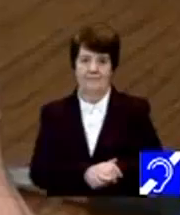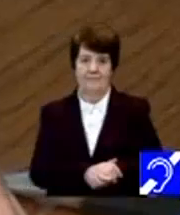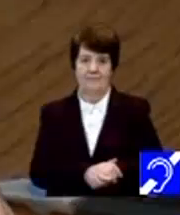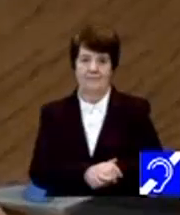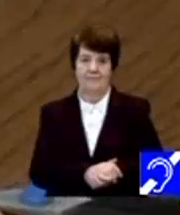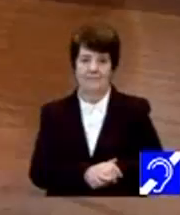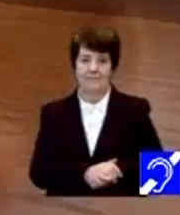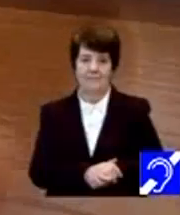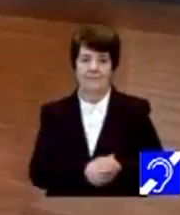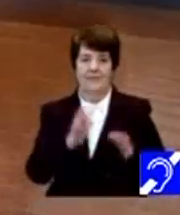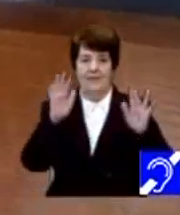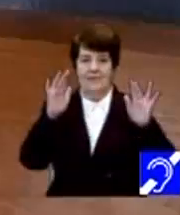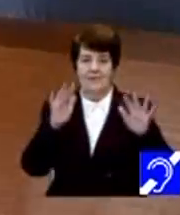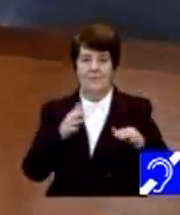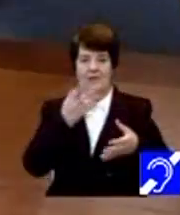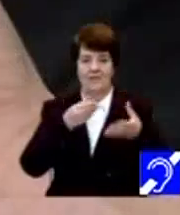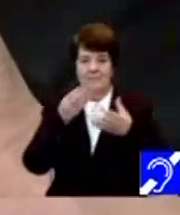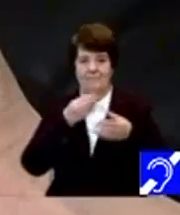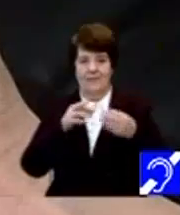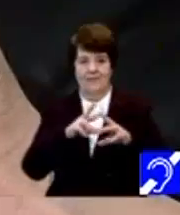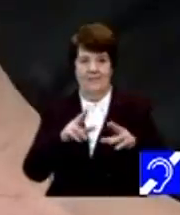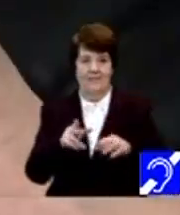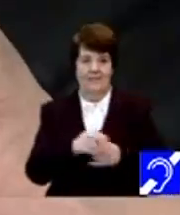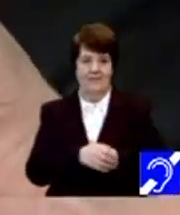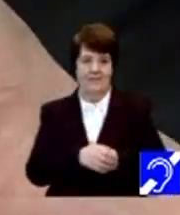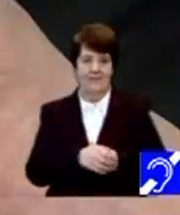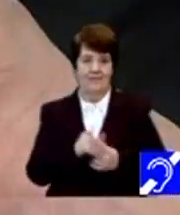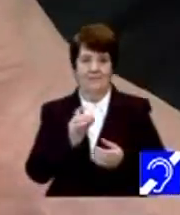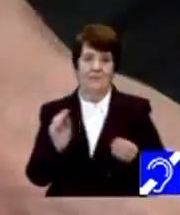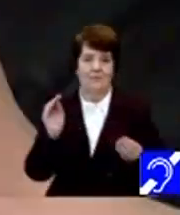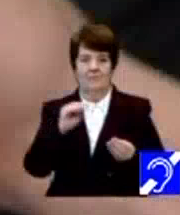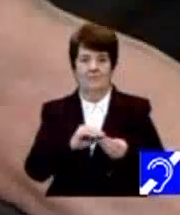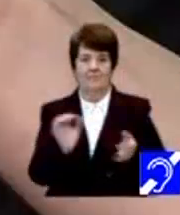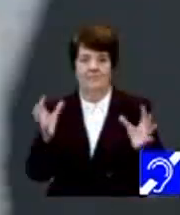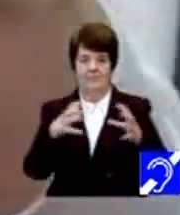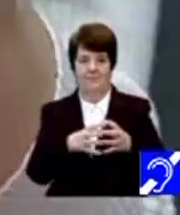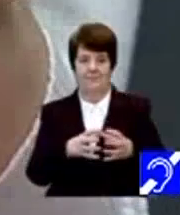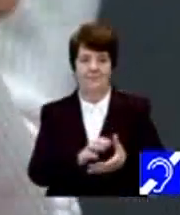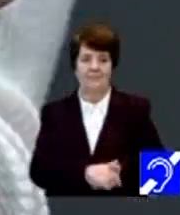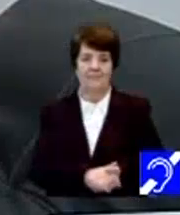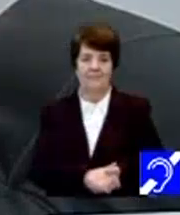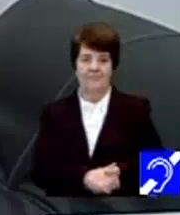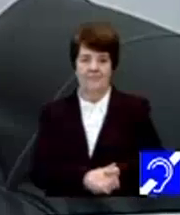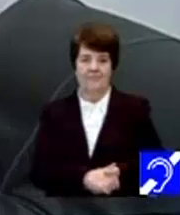în interiorul globulețelor, punem zăpadă artificială. În final, asamblăm globulețul.